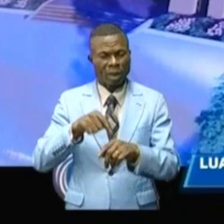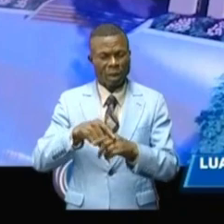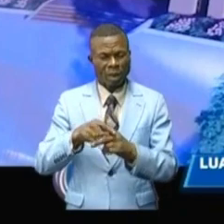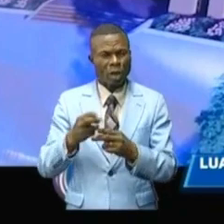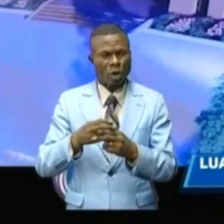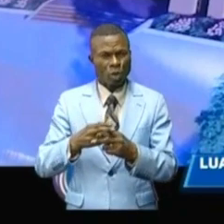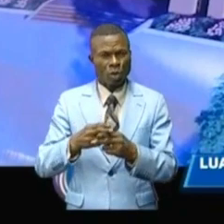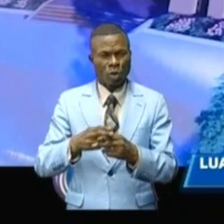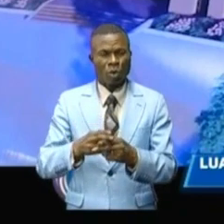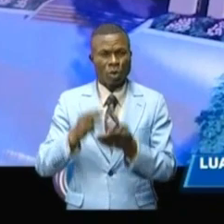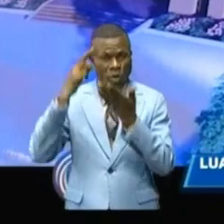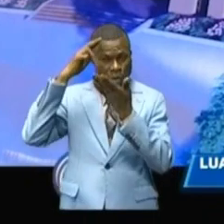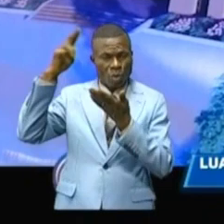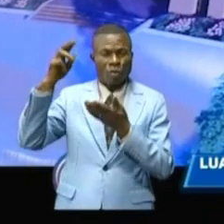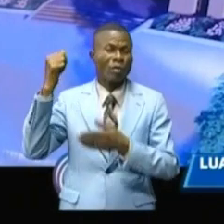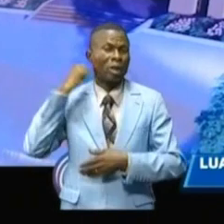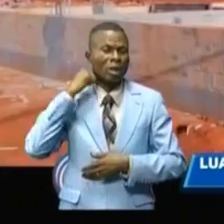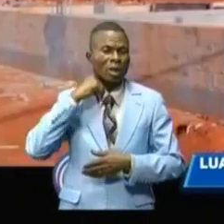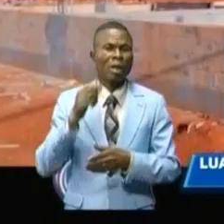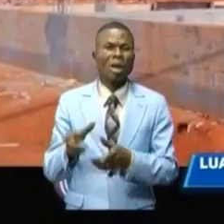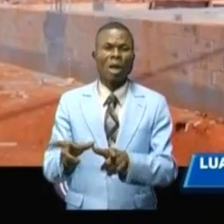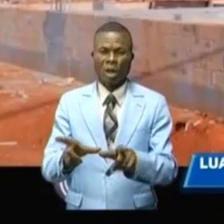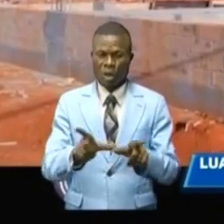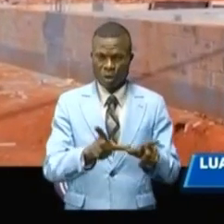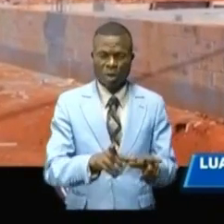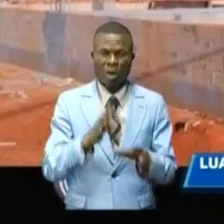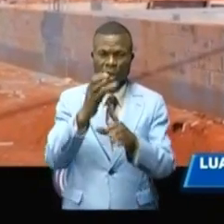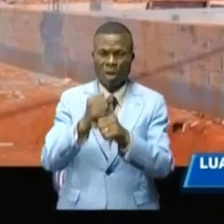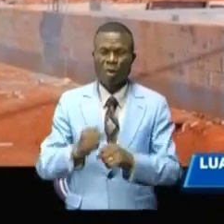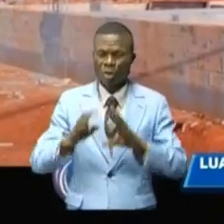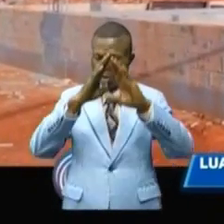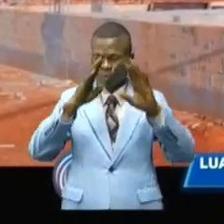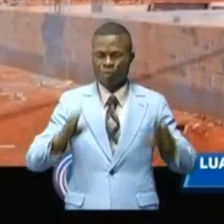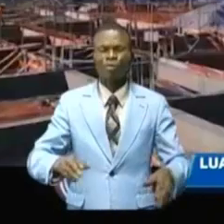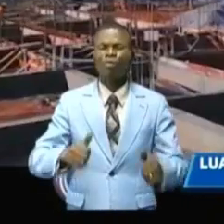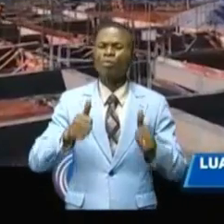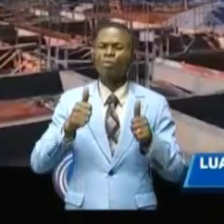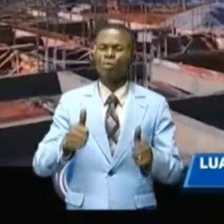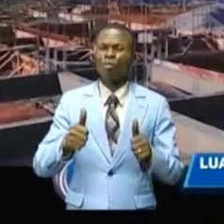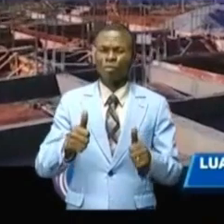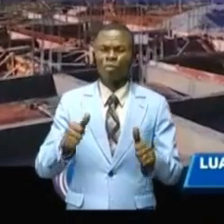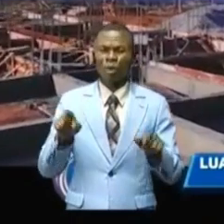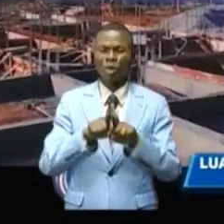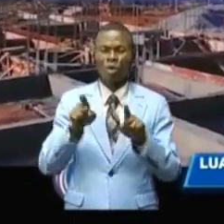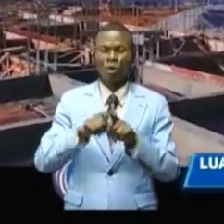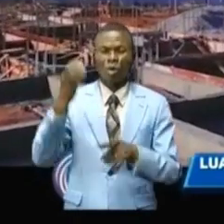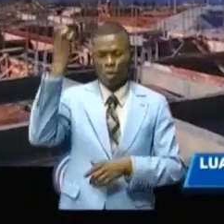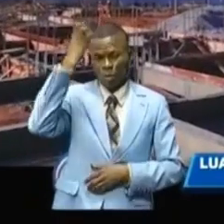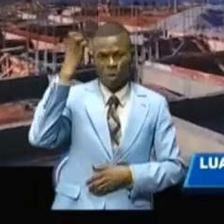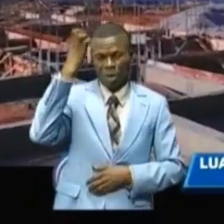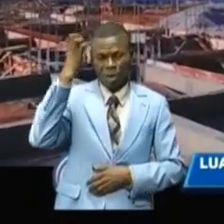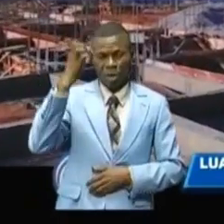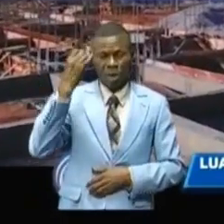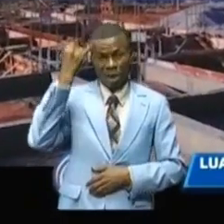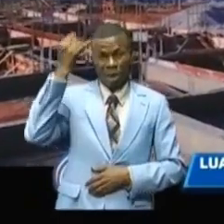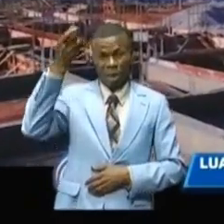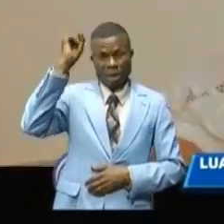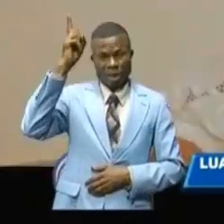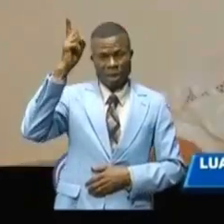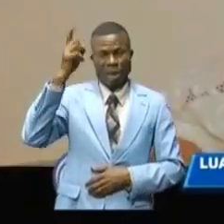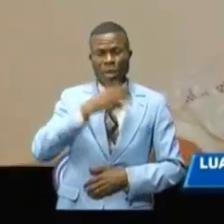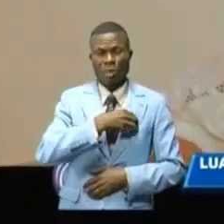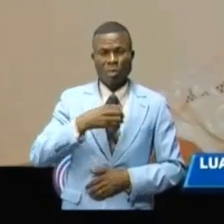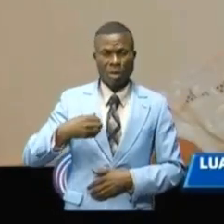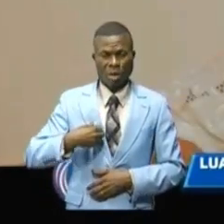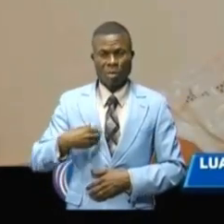raisonnable, la faculté de médecine du Lualaba aura des infrastructures des standards internationaux. Les soucis pour la gouverneure